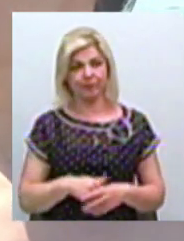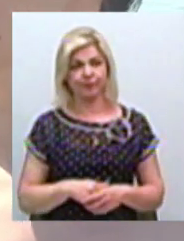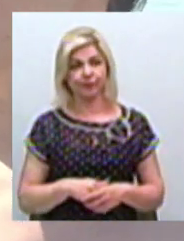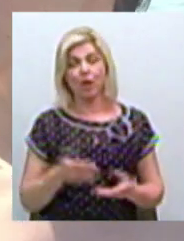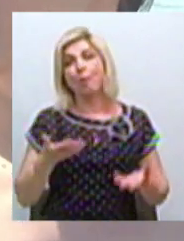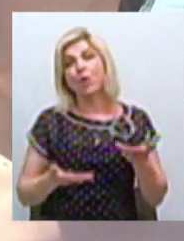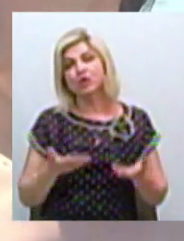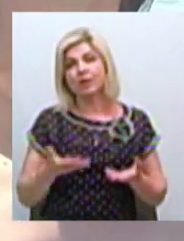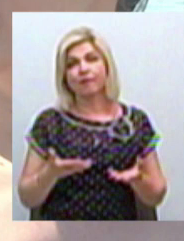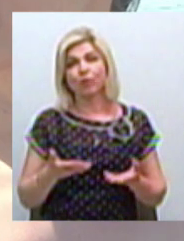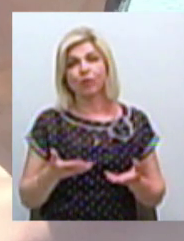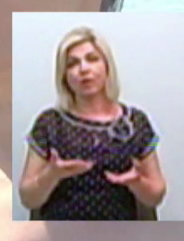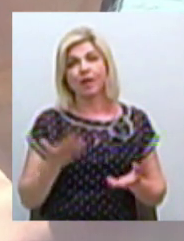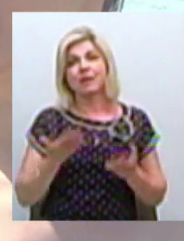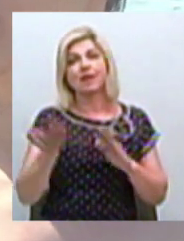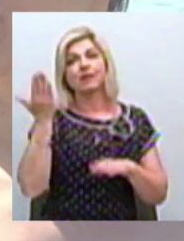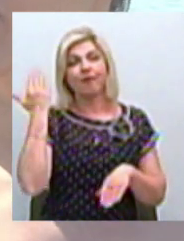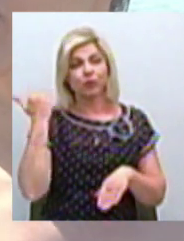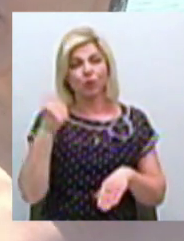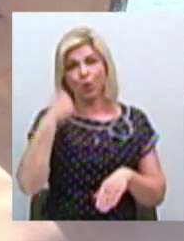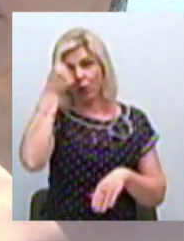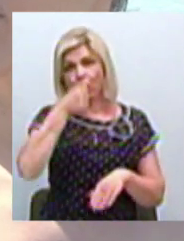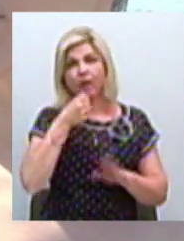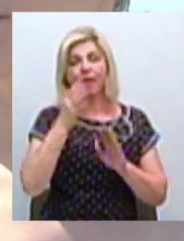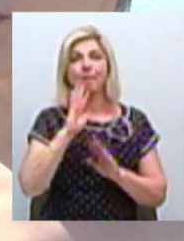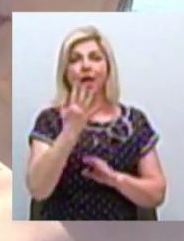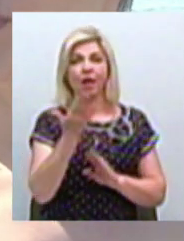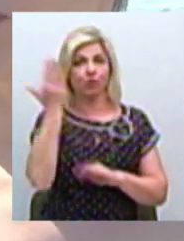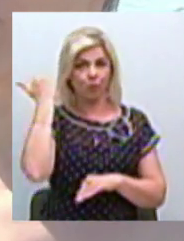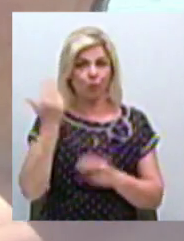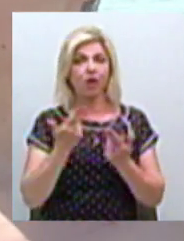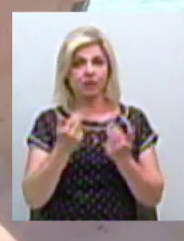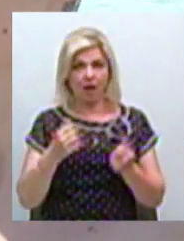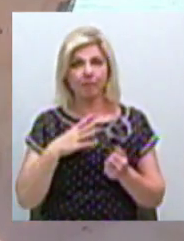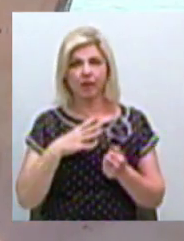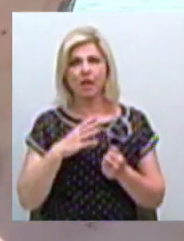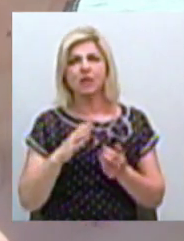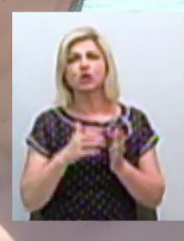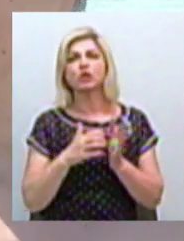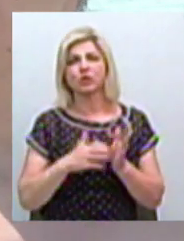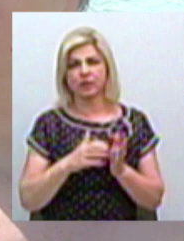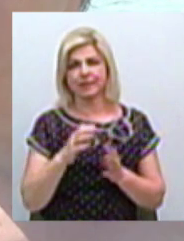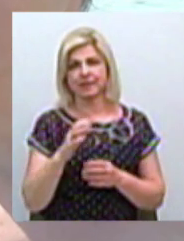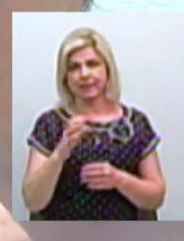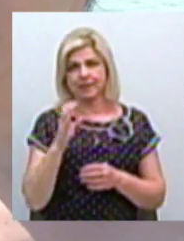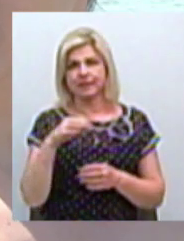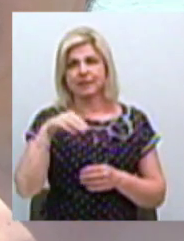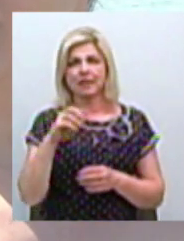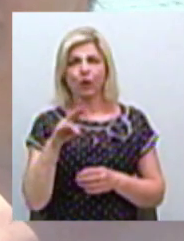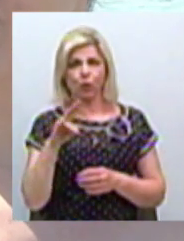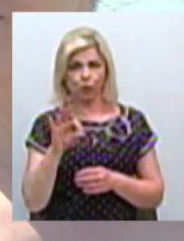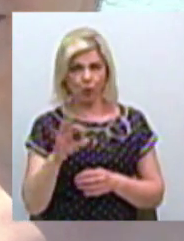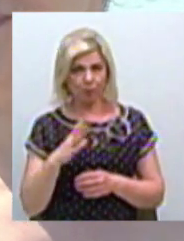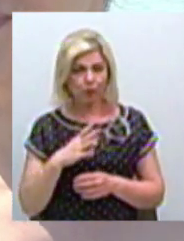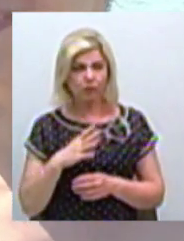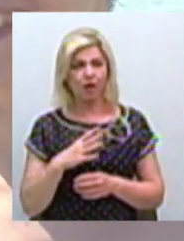можливо, якщо давно, років 5 тому, то так, да, скло було на пляж.